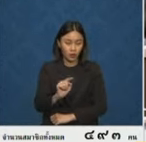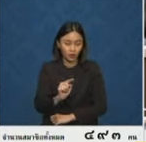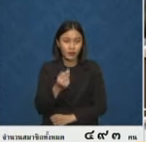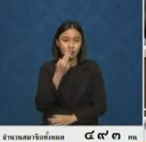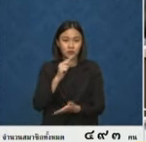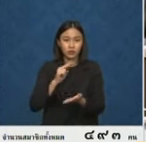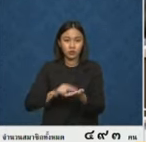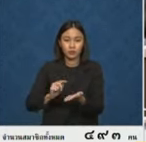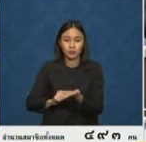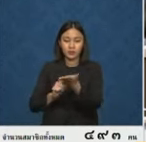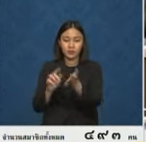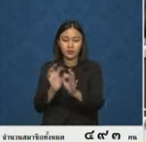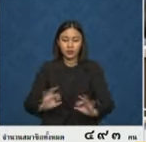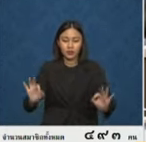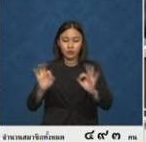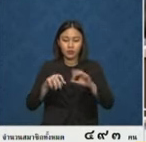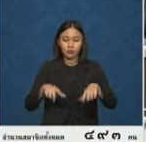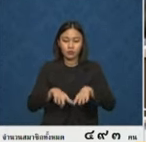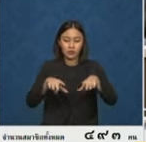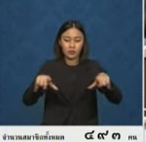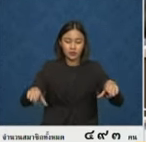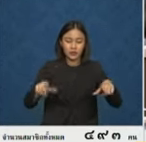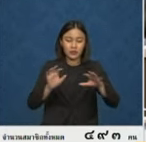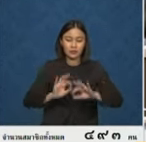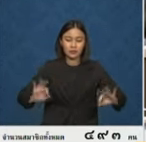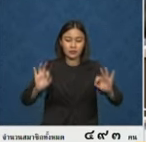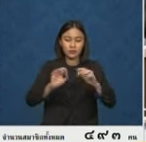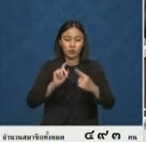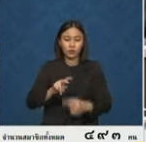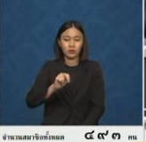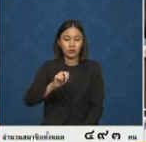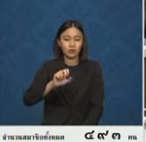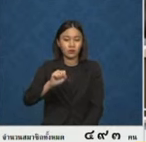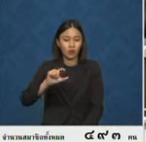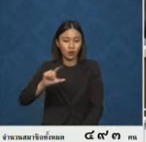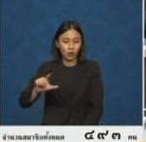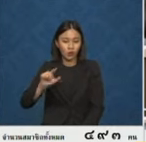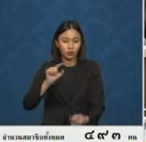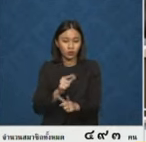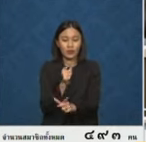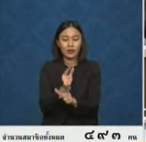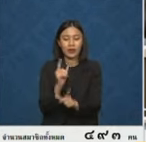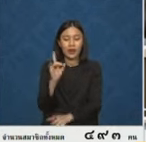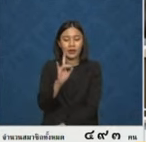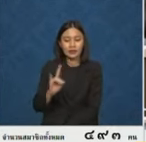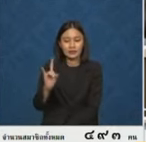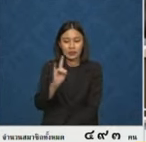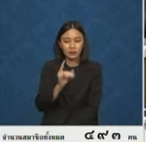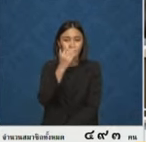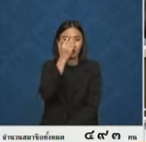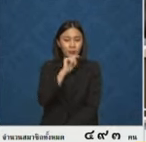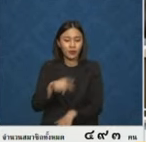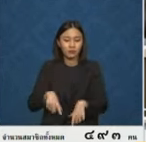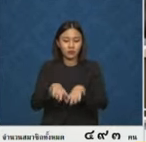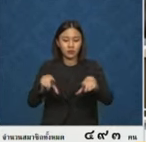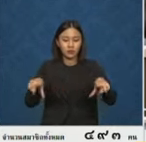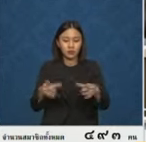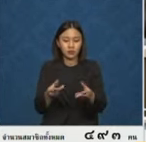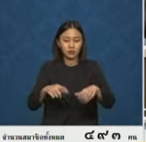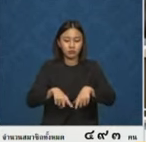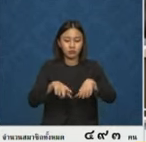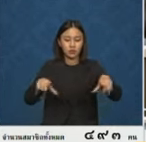หนังสือสำคัญสำหรับที่หลวงหรือเอกสารที่ดินนสรประเภททุ่งเลี้ยงสัตว์ส่งผลทำให้ที่ดินดังกล่าวใน